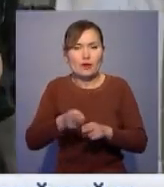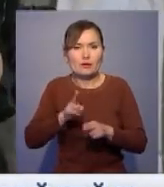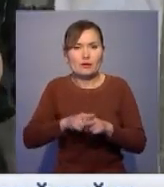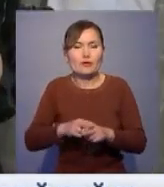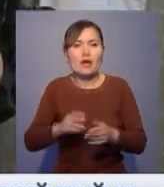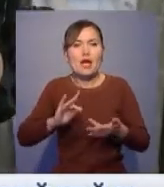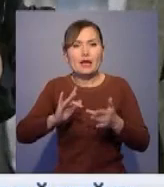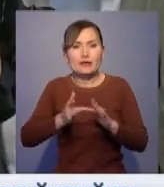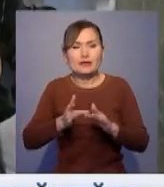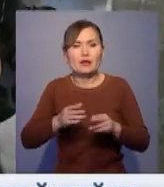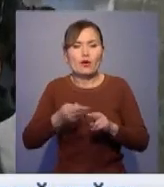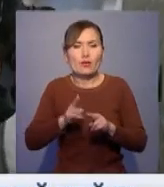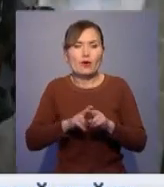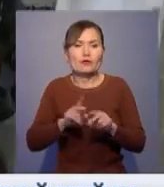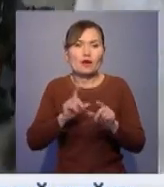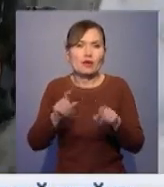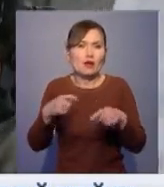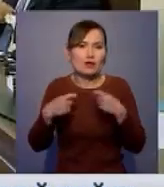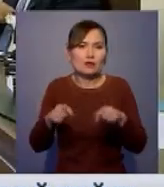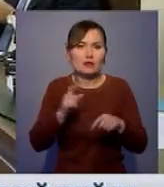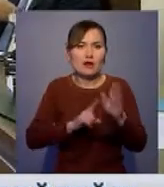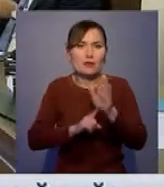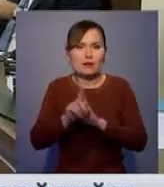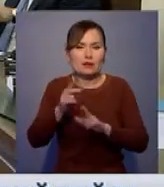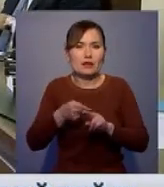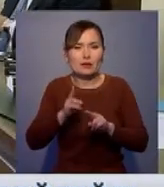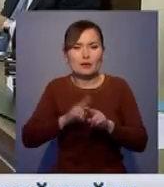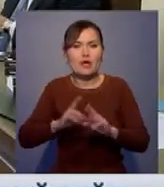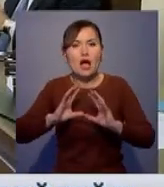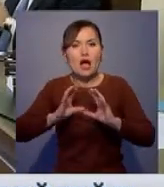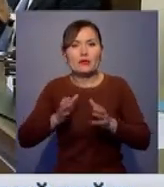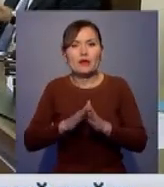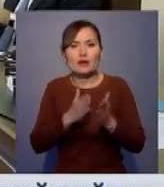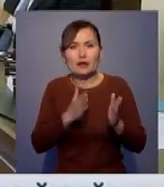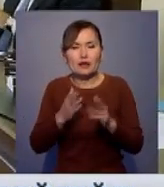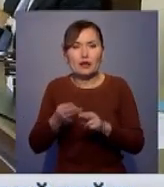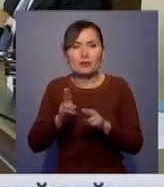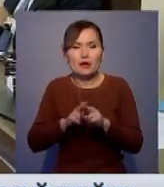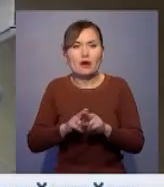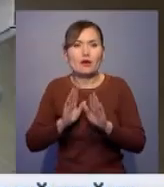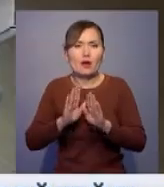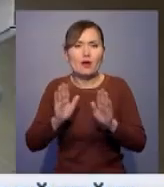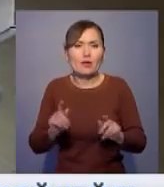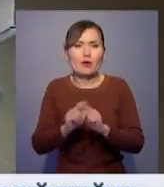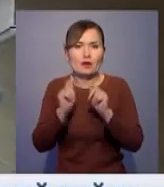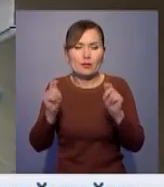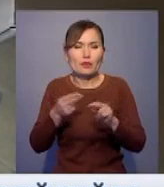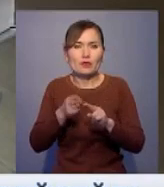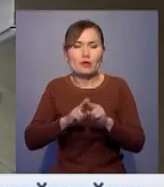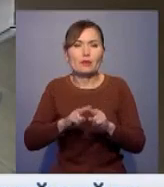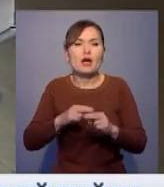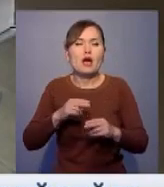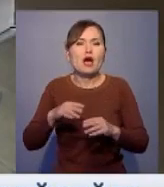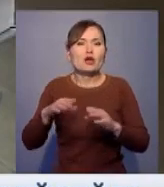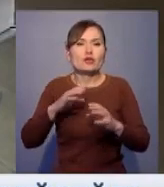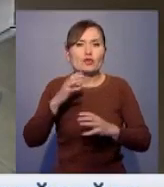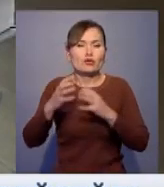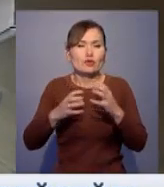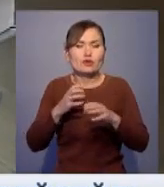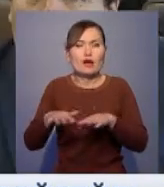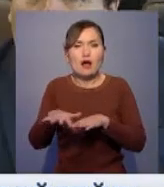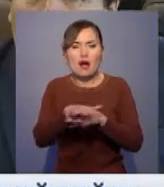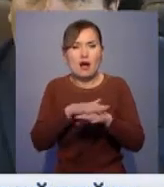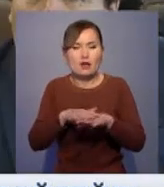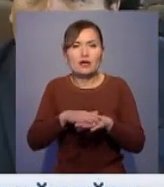туынды Amazon.com интернет дүкенінде сатылып жатыр. Одан бөлек әлемдік кітапханаларға қойылып, жәрмеңкелерде дүниежүзі халқының назарына